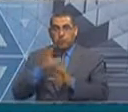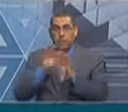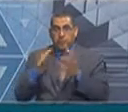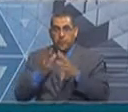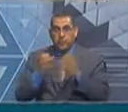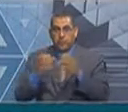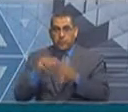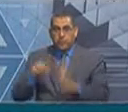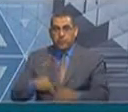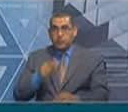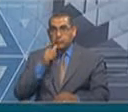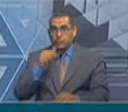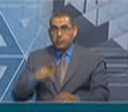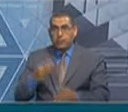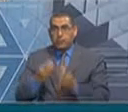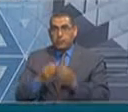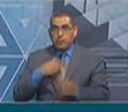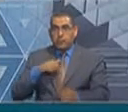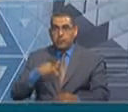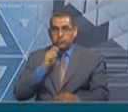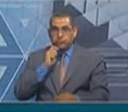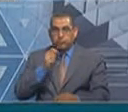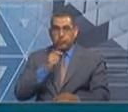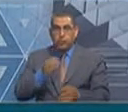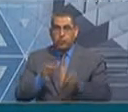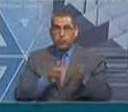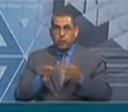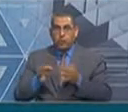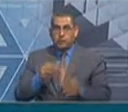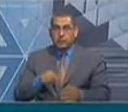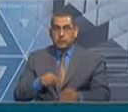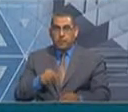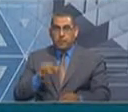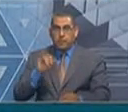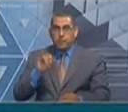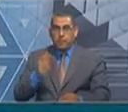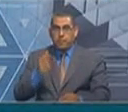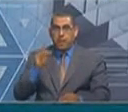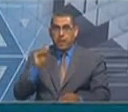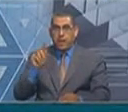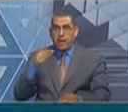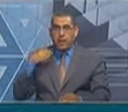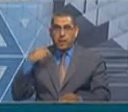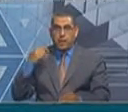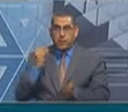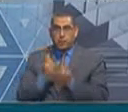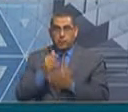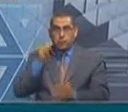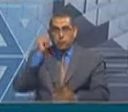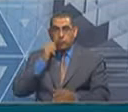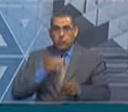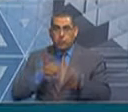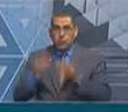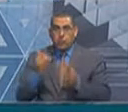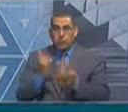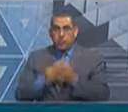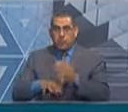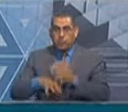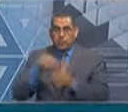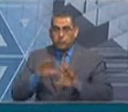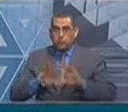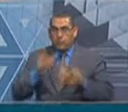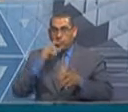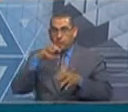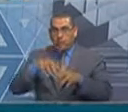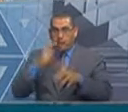تفصيلي سيكون معنا على الهواء مباشرة المهندس ماهر محمد، وهو يعني استشاري مشروع تطوير بحيرة